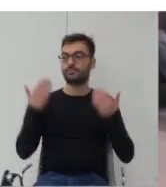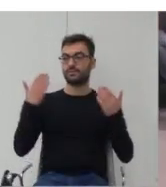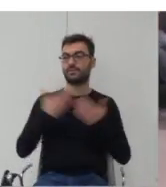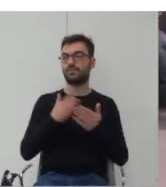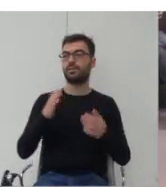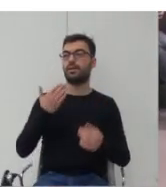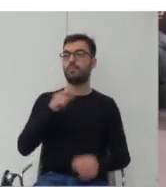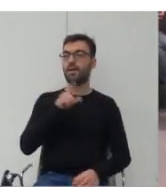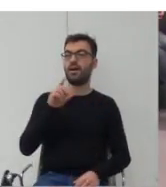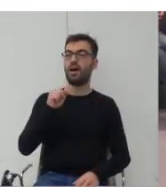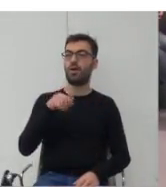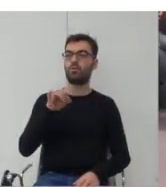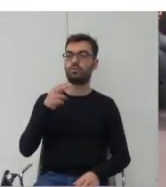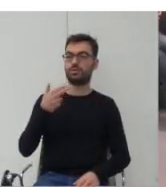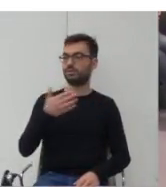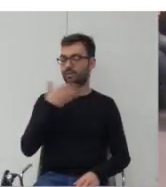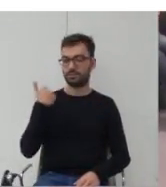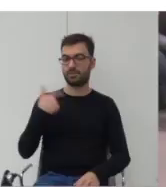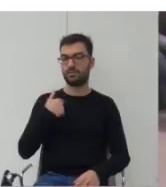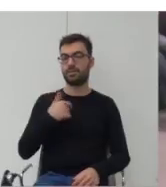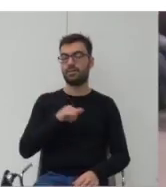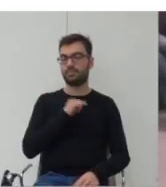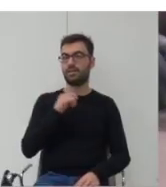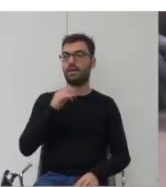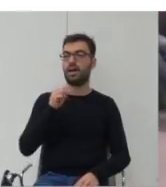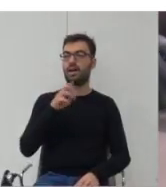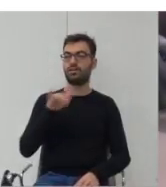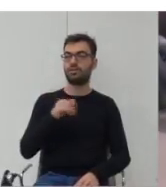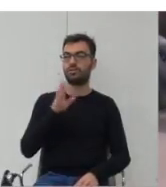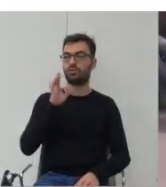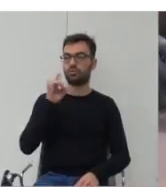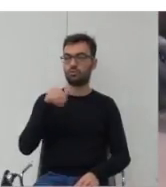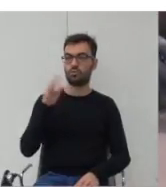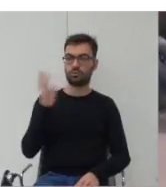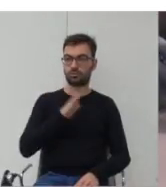Dzień dobry. Michała Augustyna z nami nie ma, ja nazywam się Andrzej Gusz.